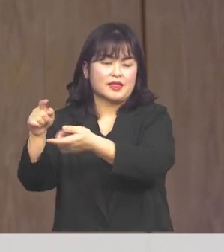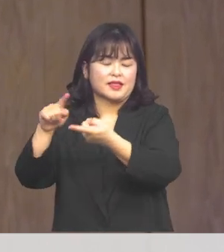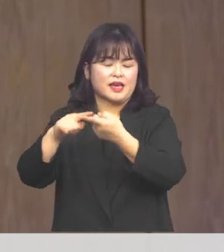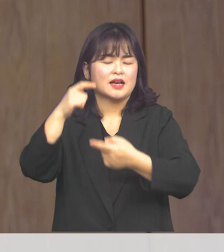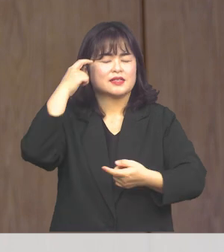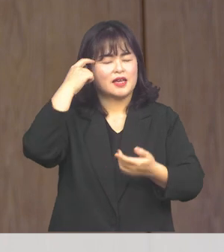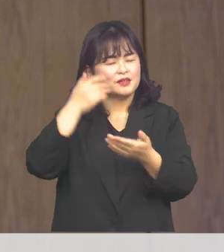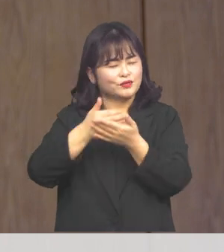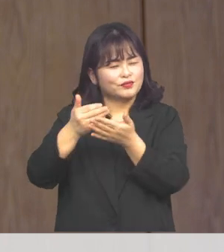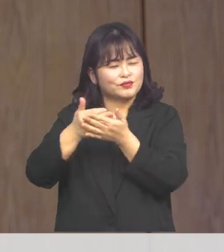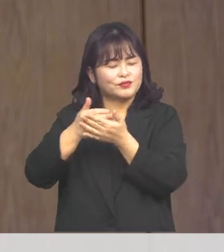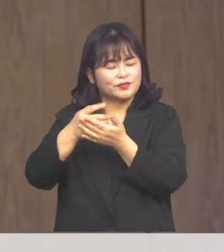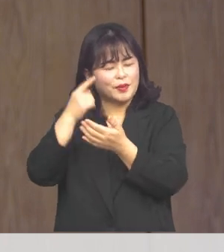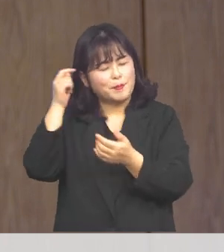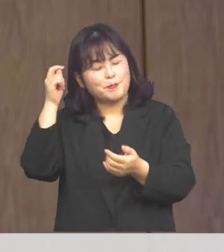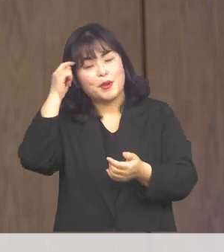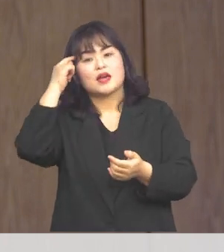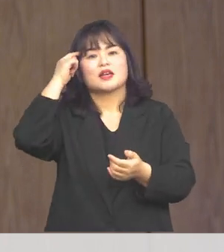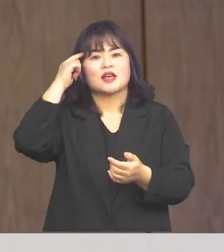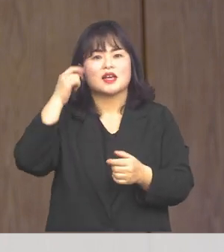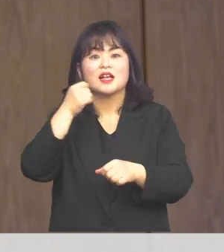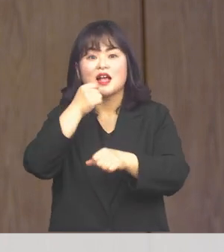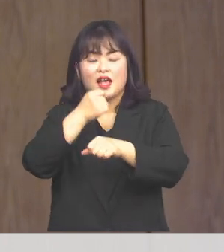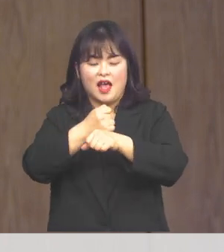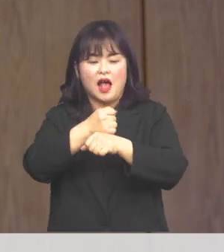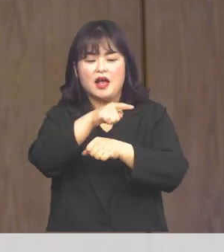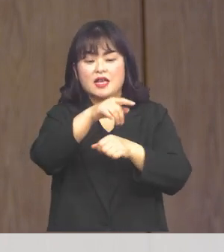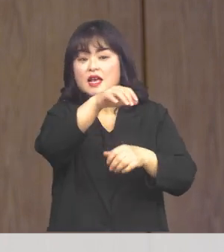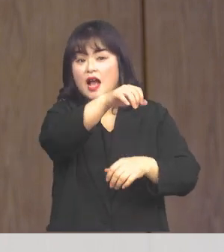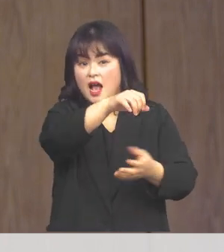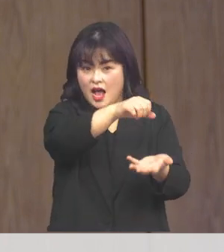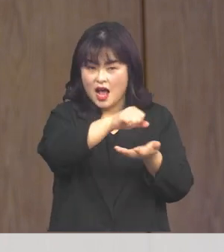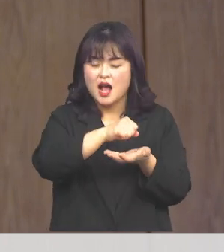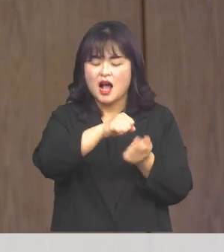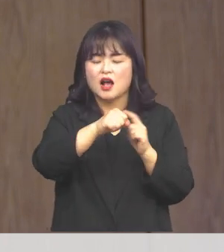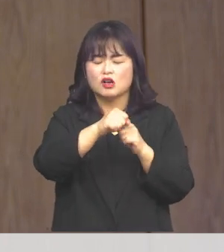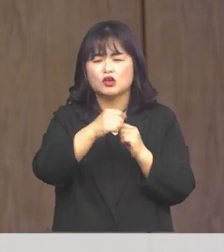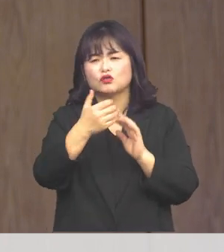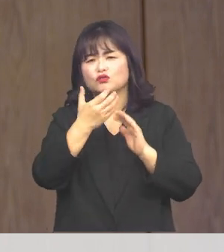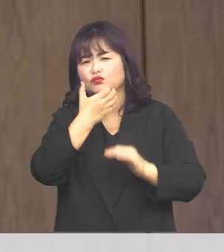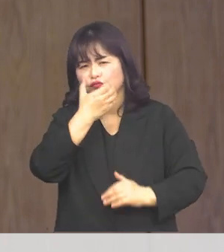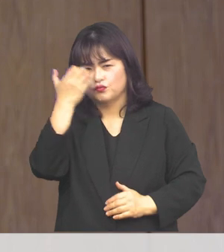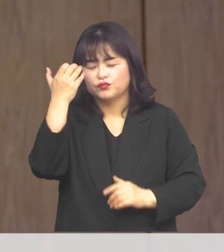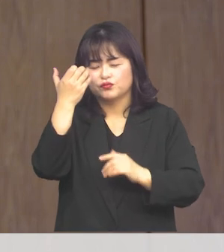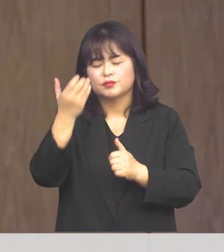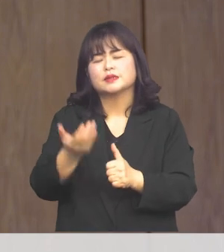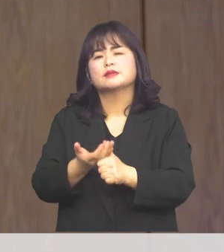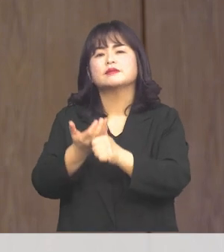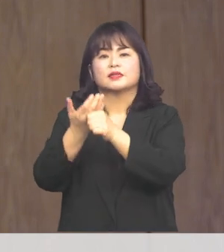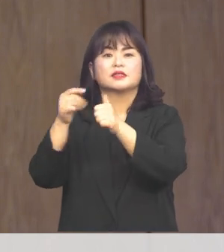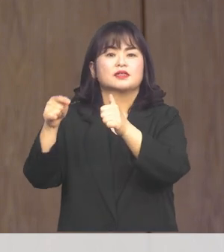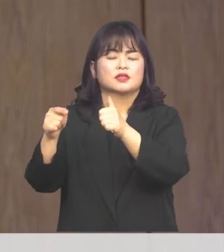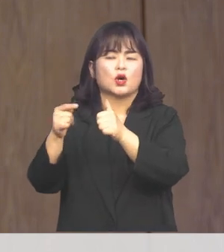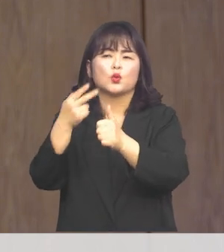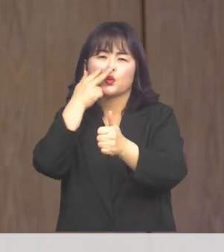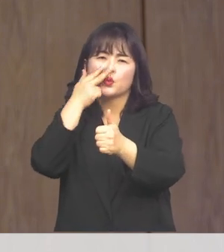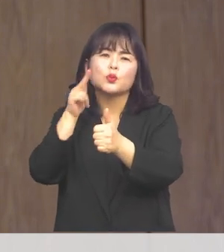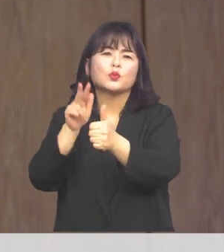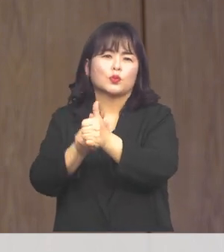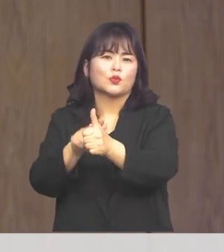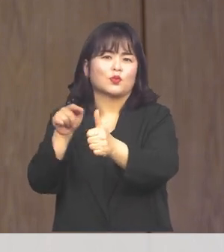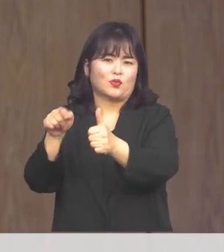분야에서 상상력을 발휘하시고 또 그걸 바탕으로 멋진 꿈을 갖고